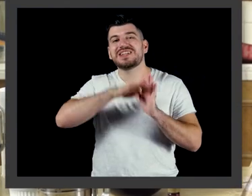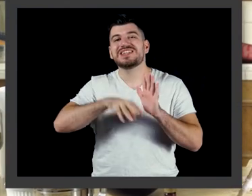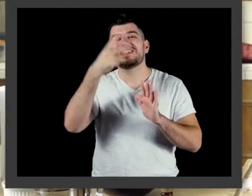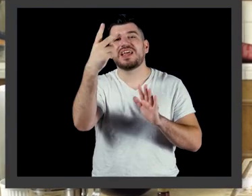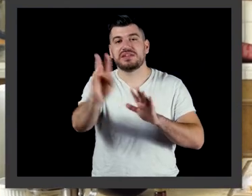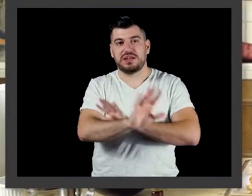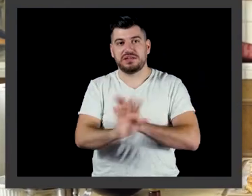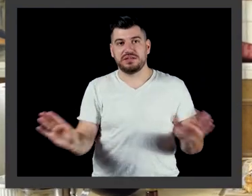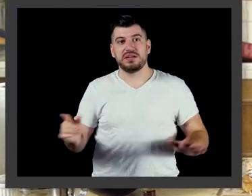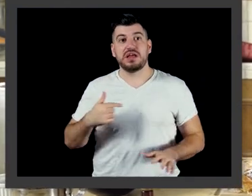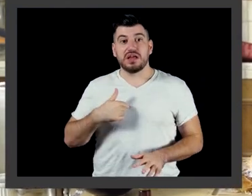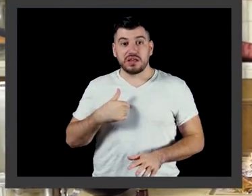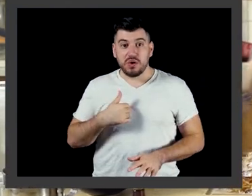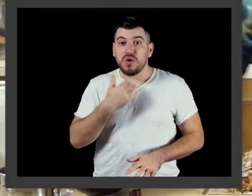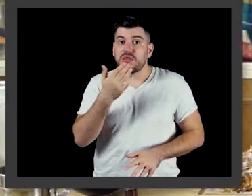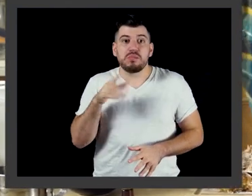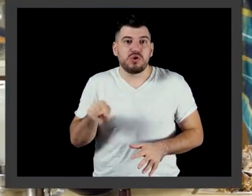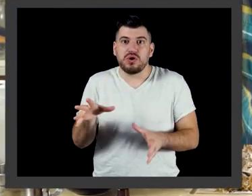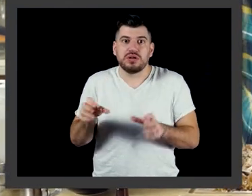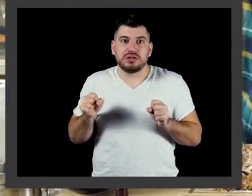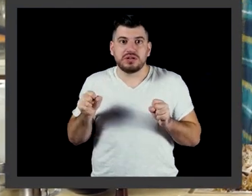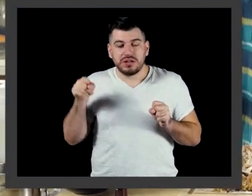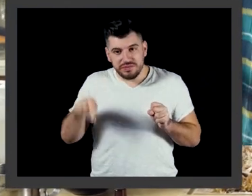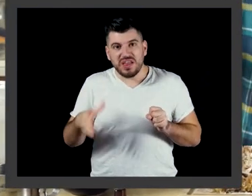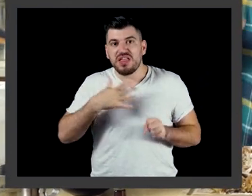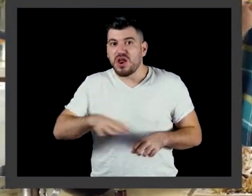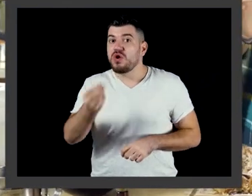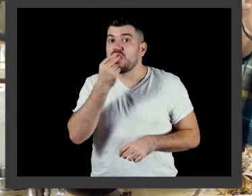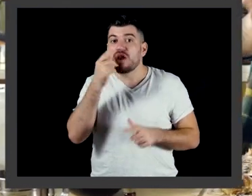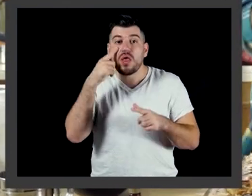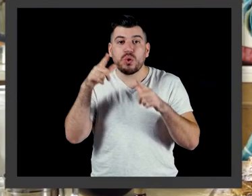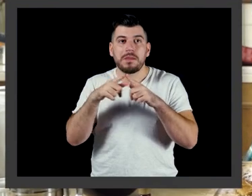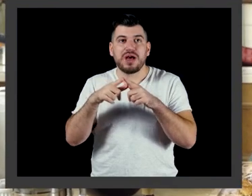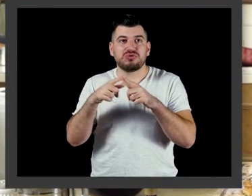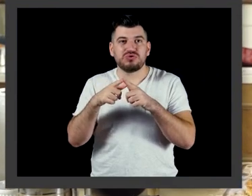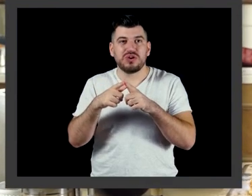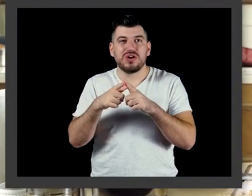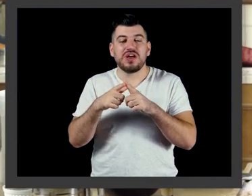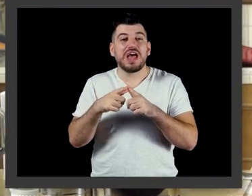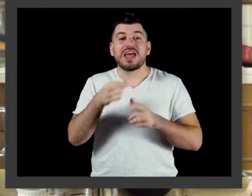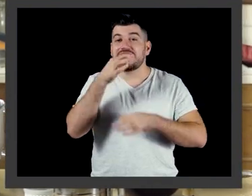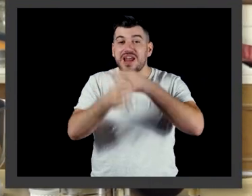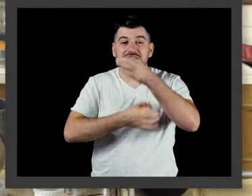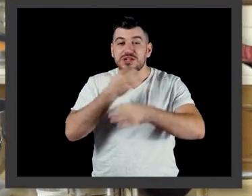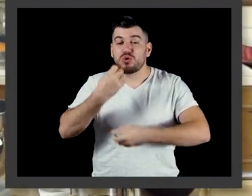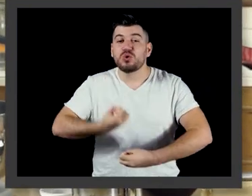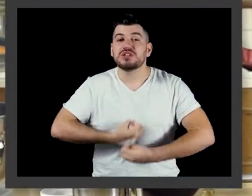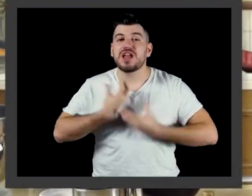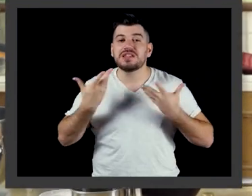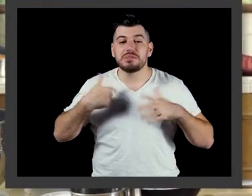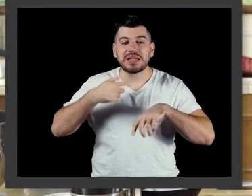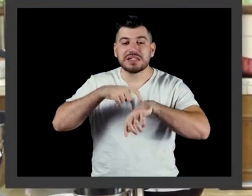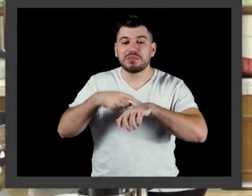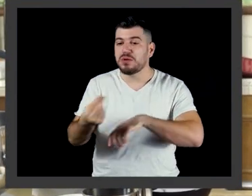εγώ. Λυπάμαι πάρα πολύ, θα δοκιμάσω τώρα, δεν περιμένω να τελειώσει το επεισόδιο. Θα δοκιμάσω ίσα ίσα για να σας πω ακριβώς το συνέστημα που έχεις όταν τρως αυτή την